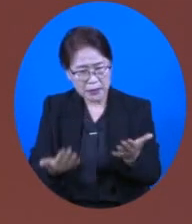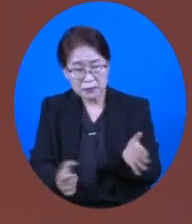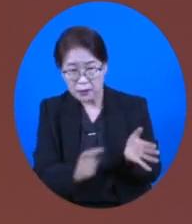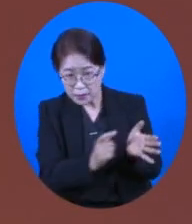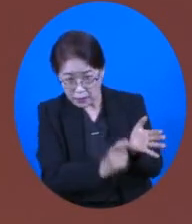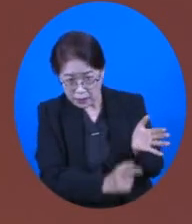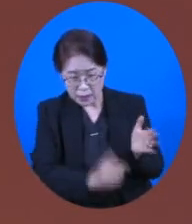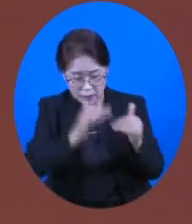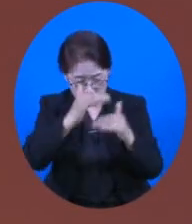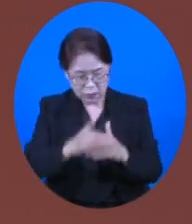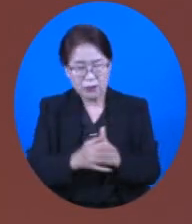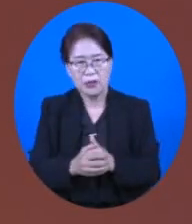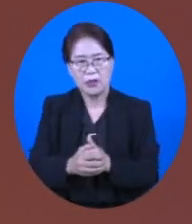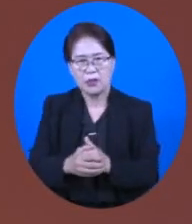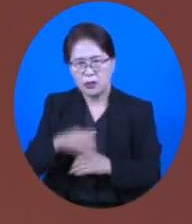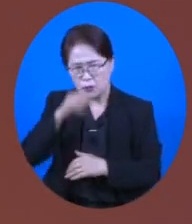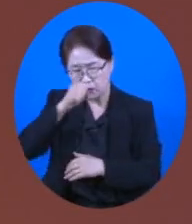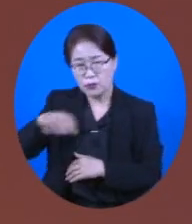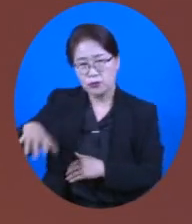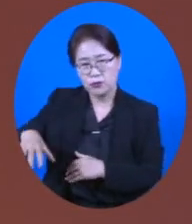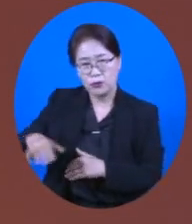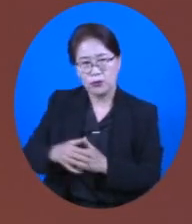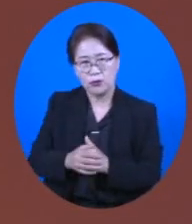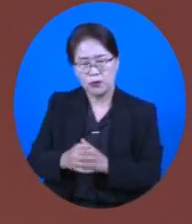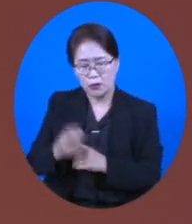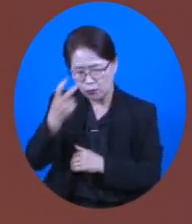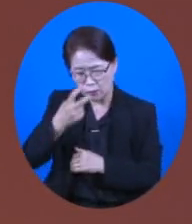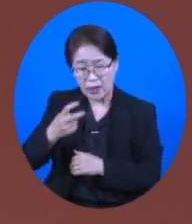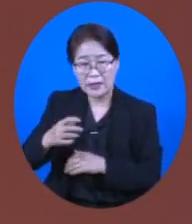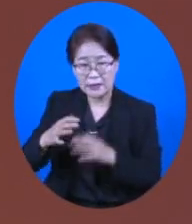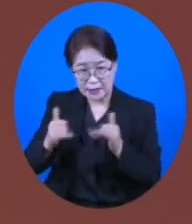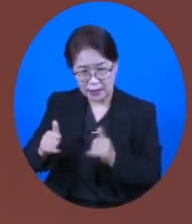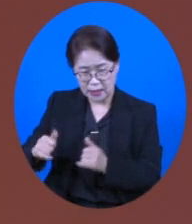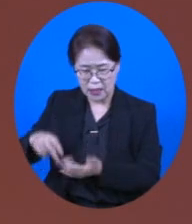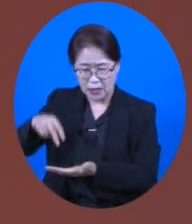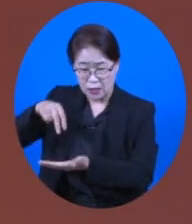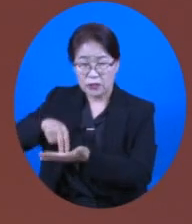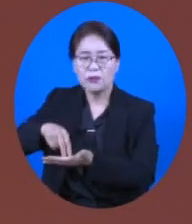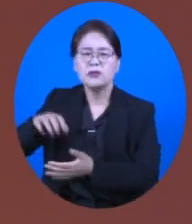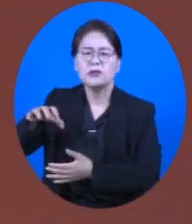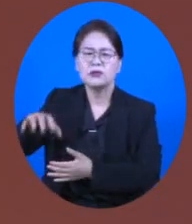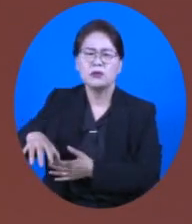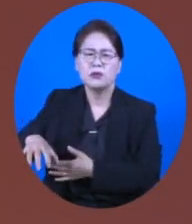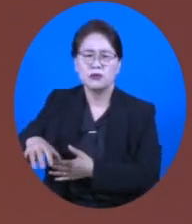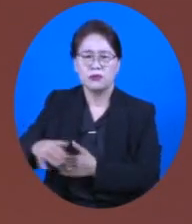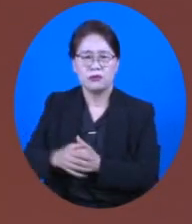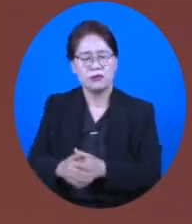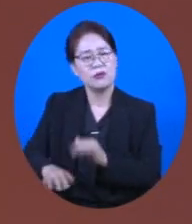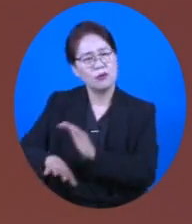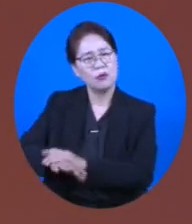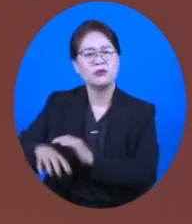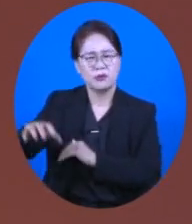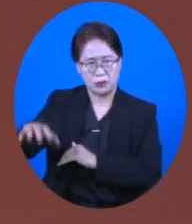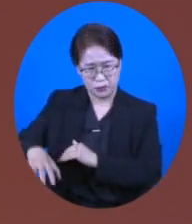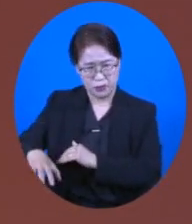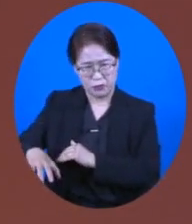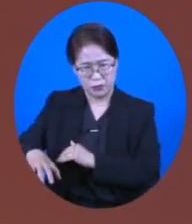자리, 유리한 자리, 보호하는 자가 서 있는 자리를 말할 때에 성경은 오른쪽을